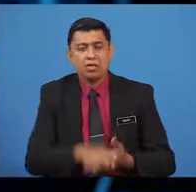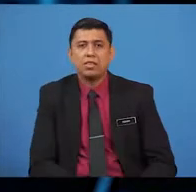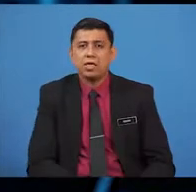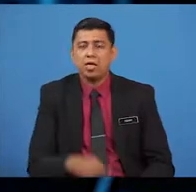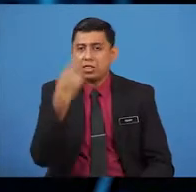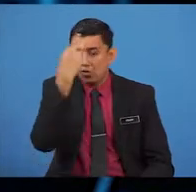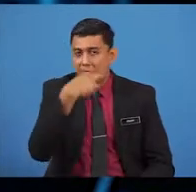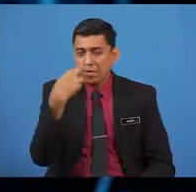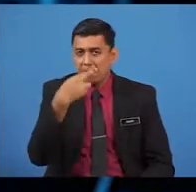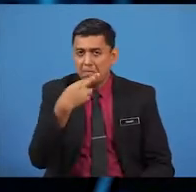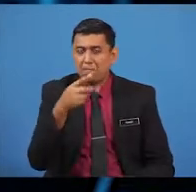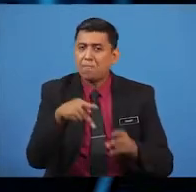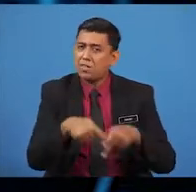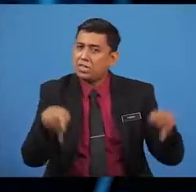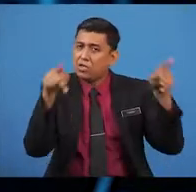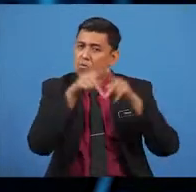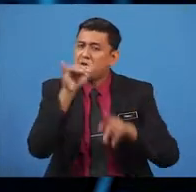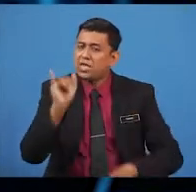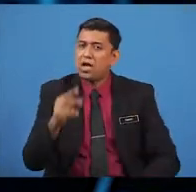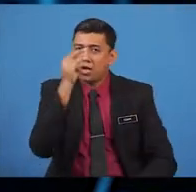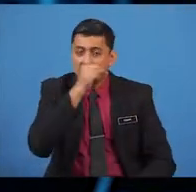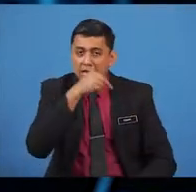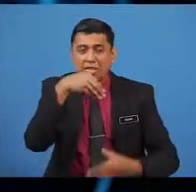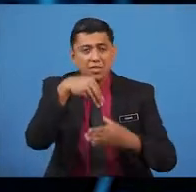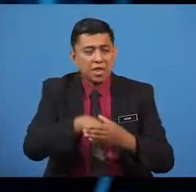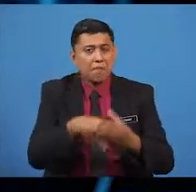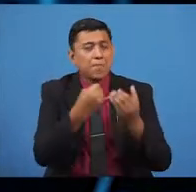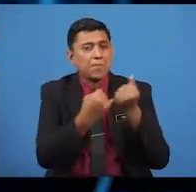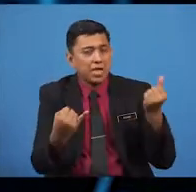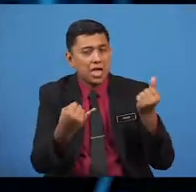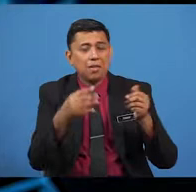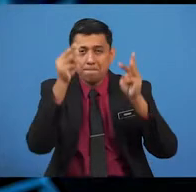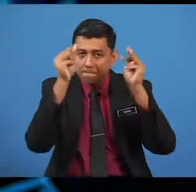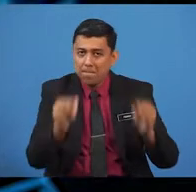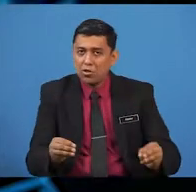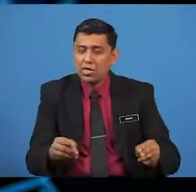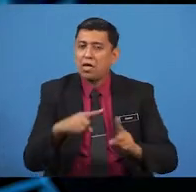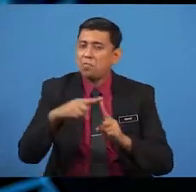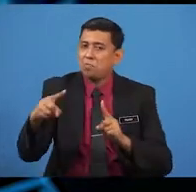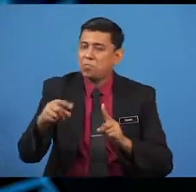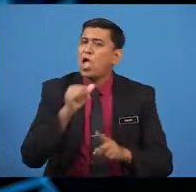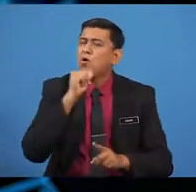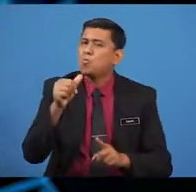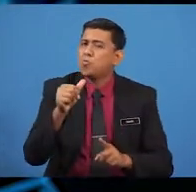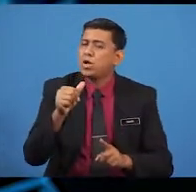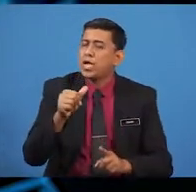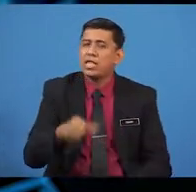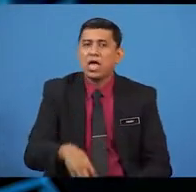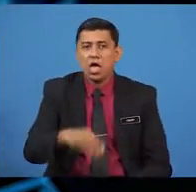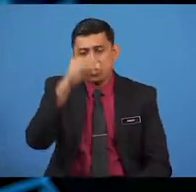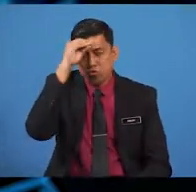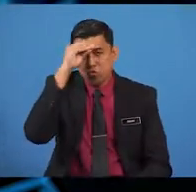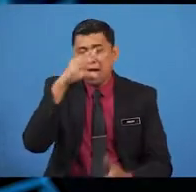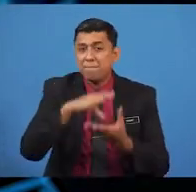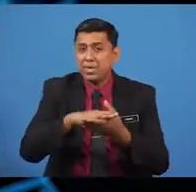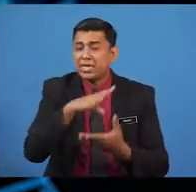pelajari merupakan peristiwa yang normal dalam pembiakan manusia. Tetapi, bukan semua suami